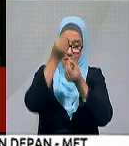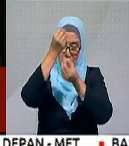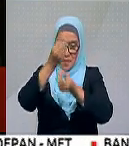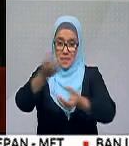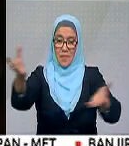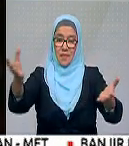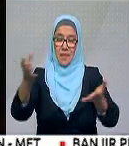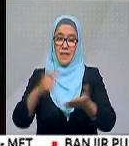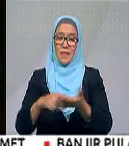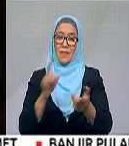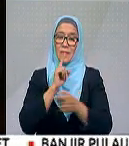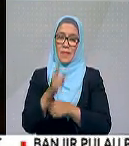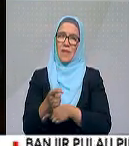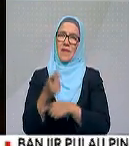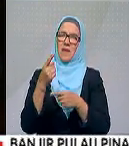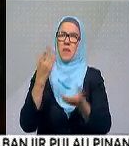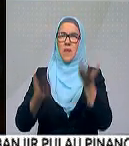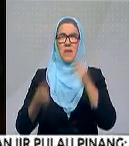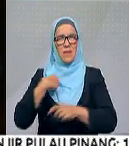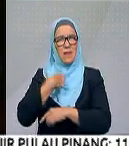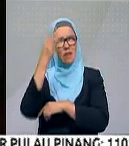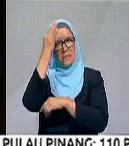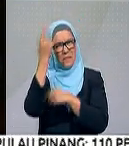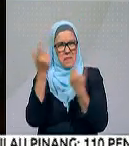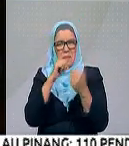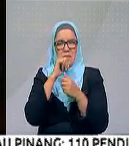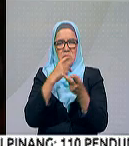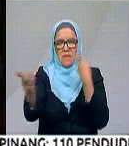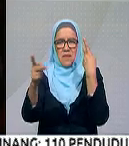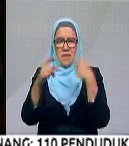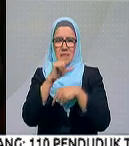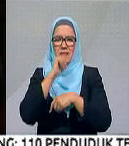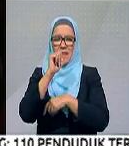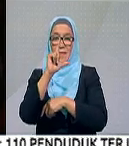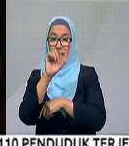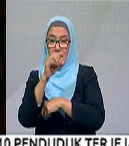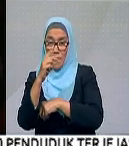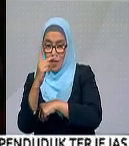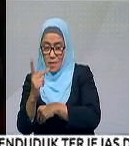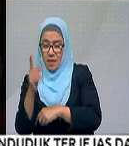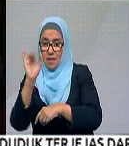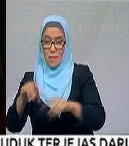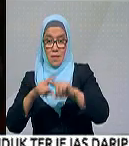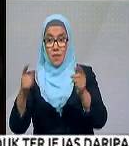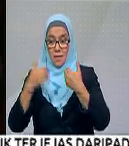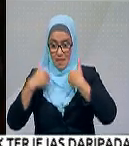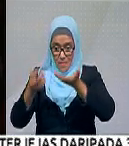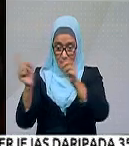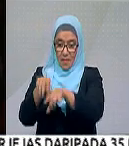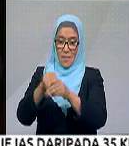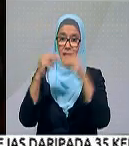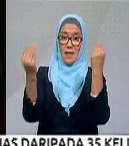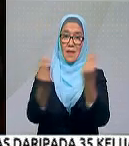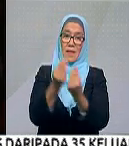ni kita fikir macam tak logik apa, tapi sebenarnya ada berlaku kan, dalam kita punya masyarakat. Benda ni dekat dengan kita pun kan. So di